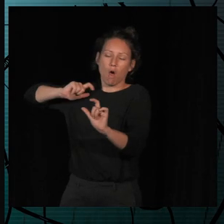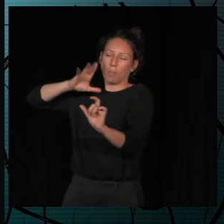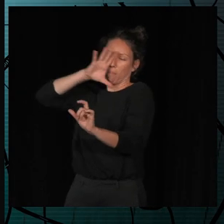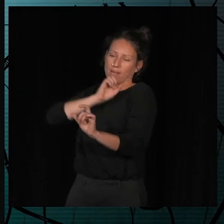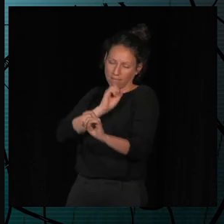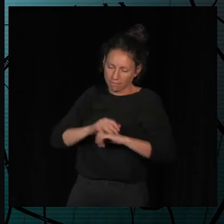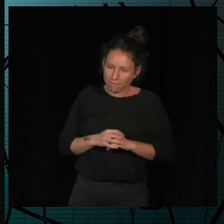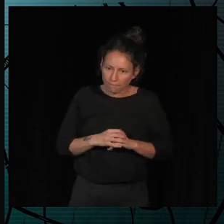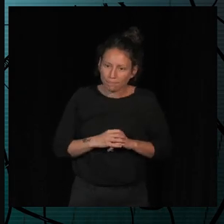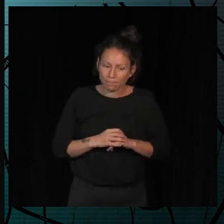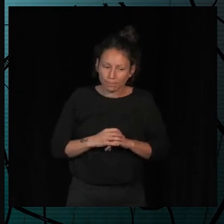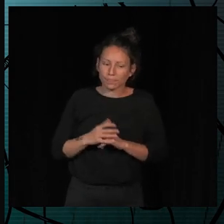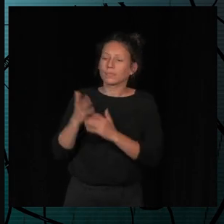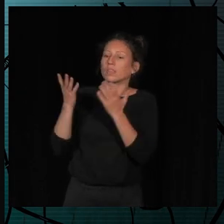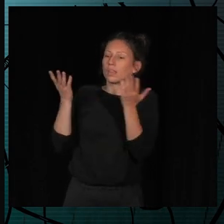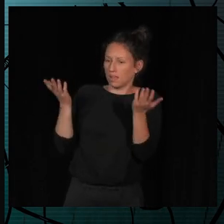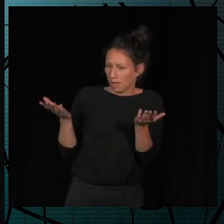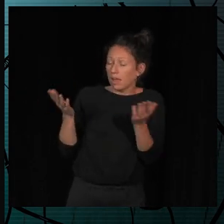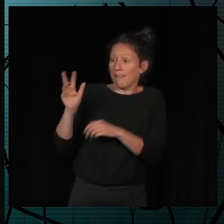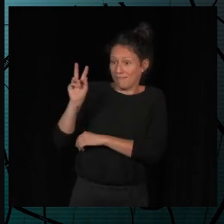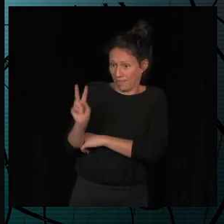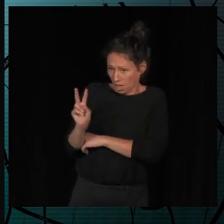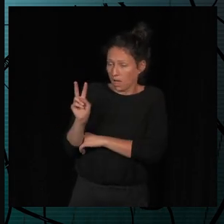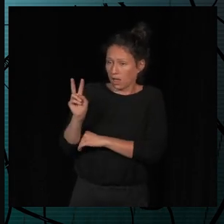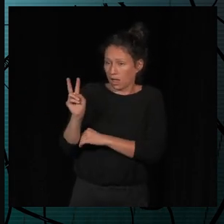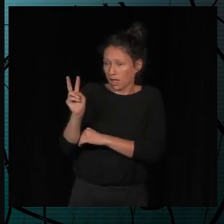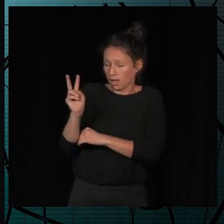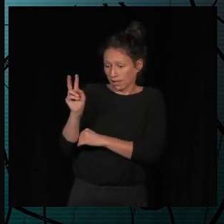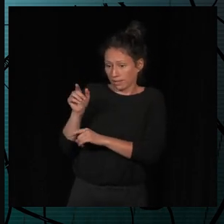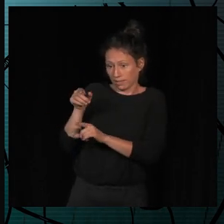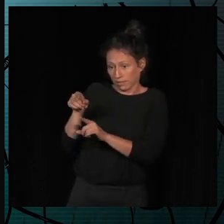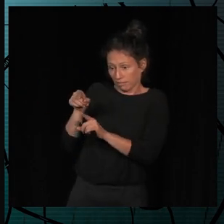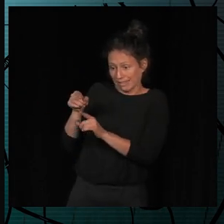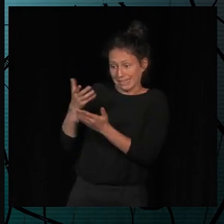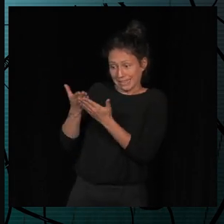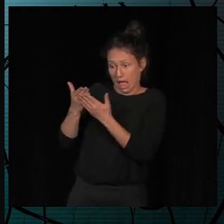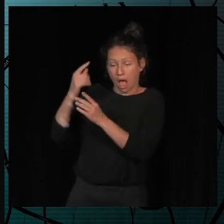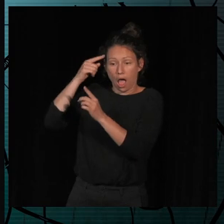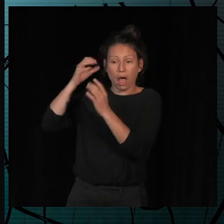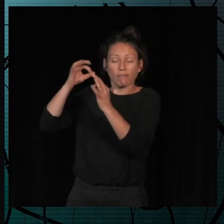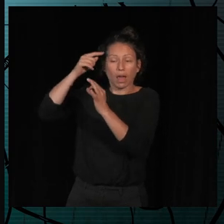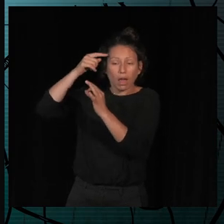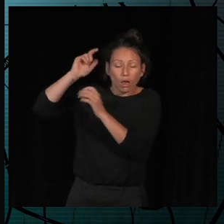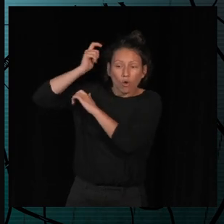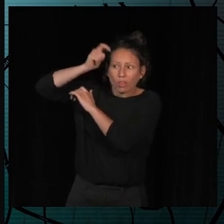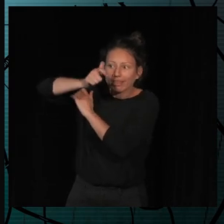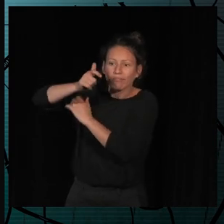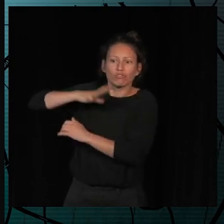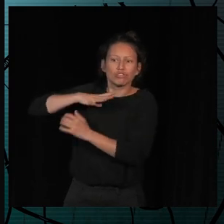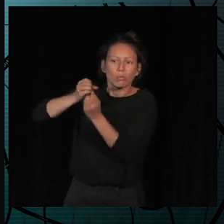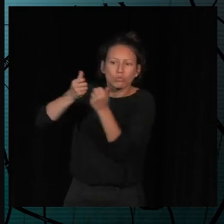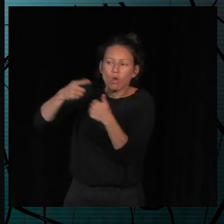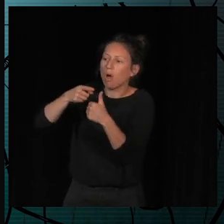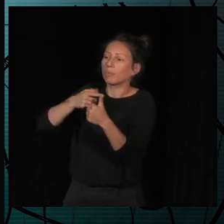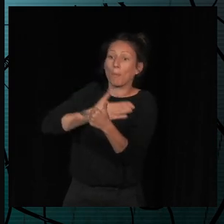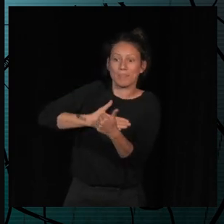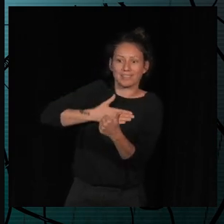que que que que que que le plaisir donné par l'exploitation de ces biis cognitifs je vous l'i dit plaisir esthétique plaisir de la